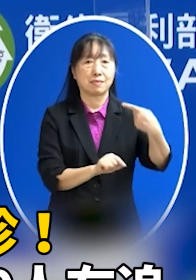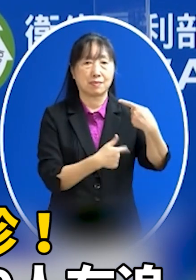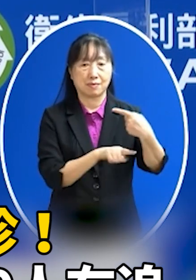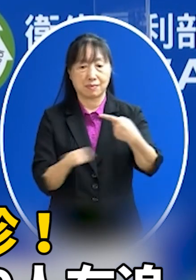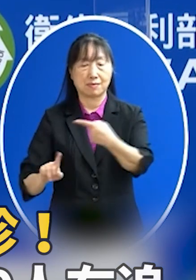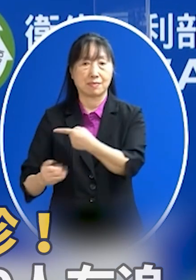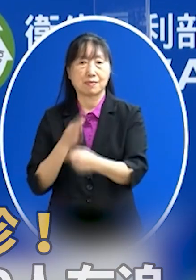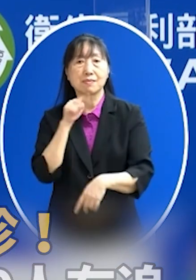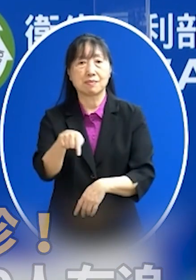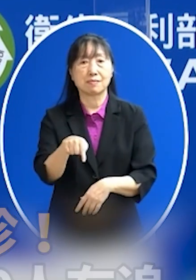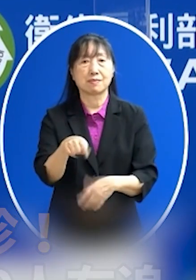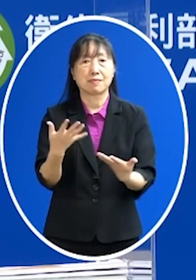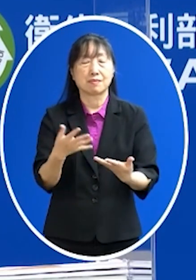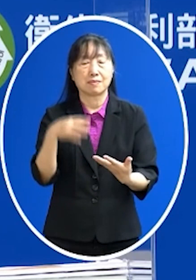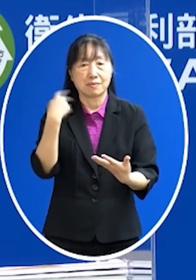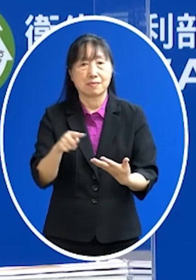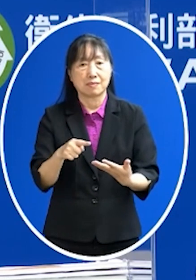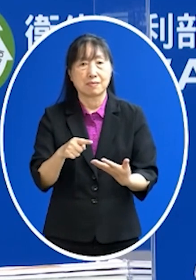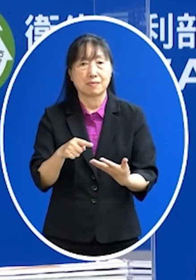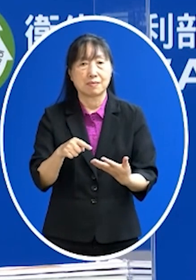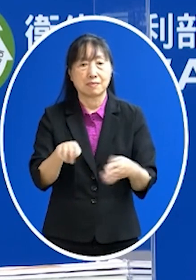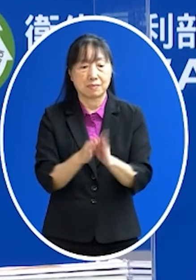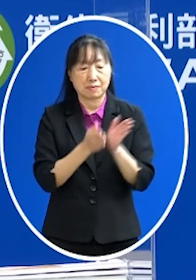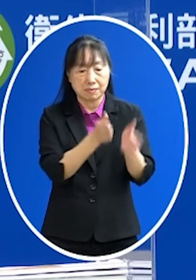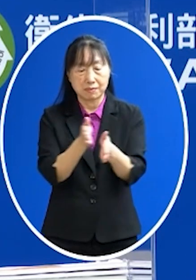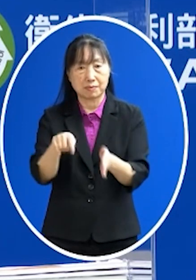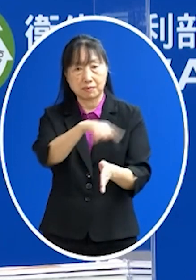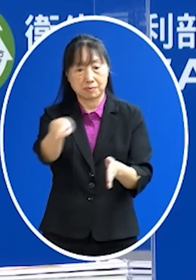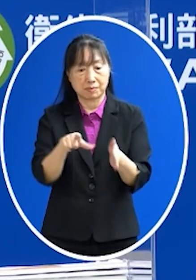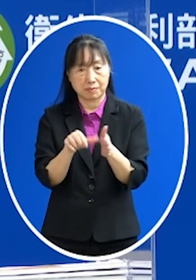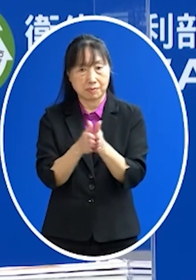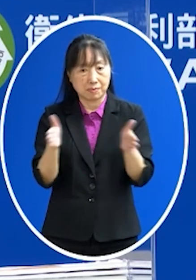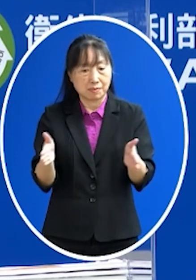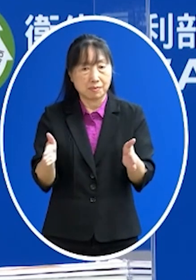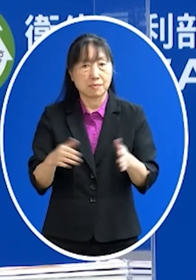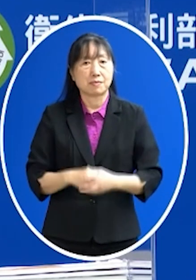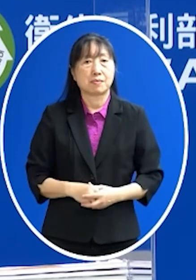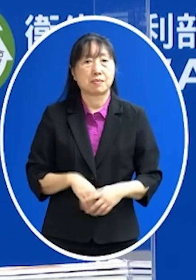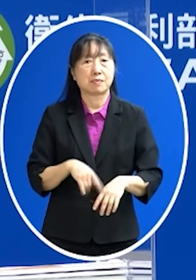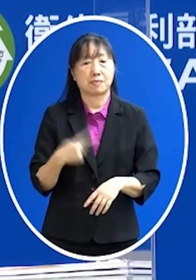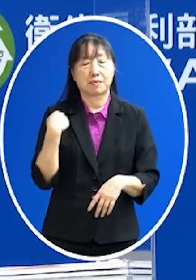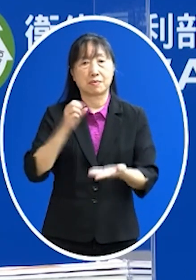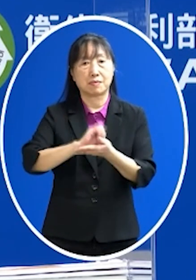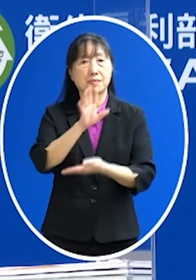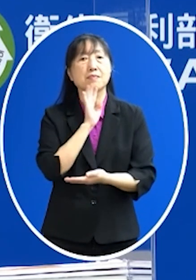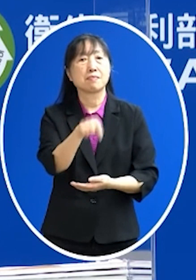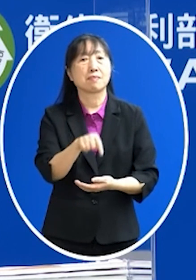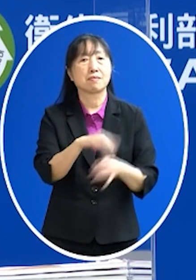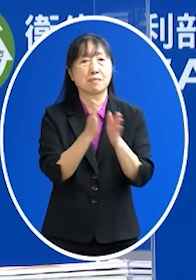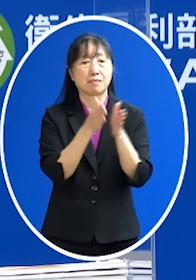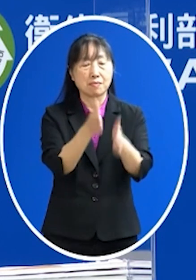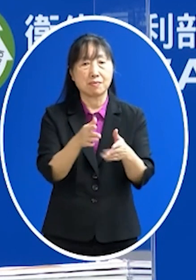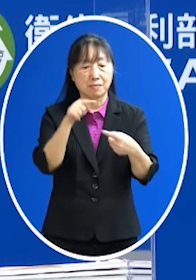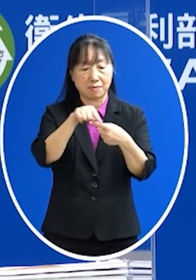1月19号的我们整个一个回溯的管理。好，那昨天也跟大家报告过的哈，有三类的对象哈，